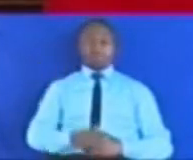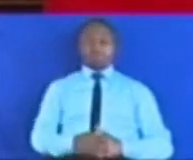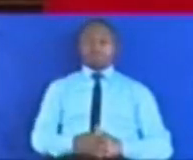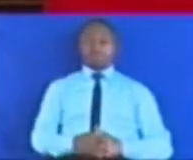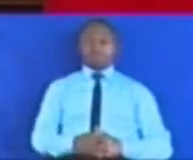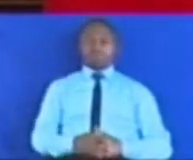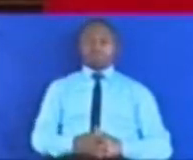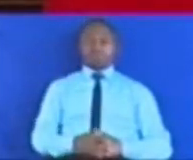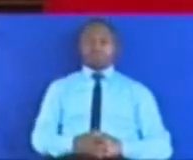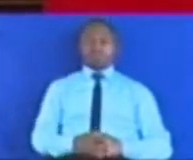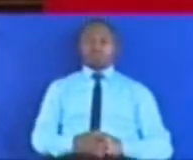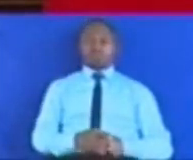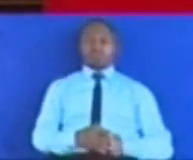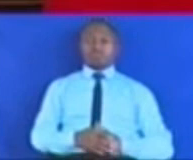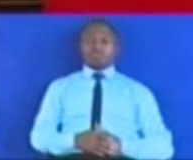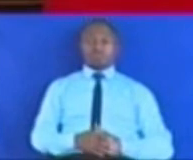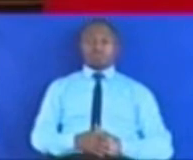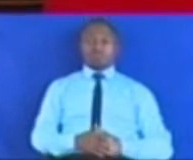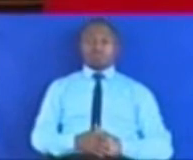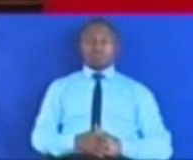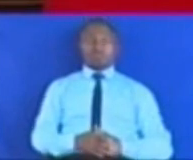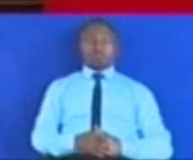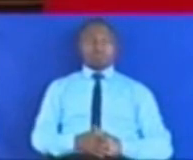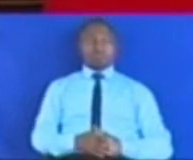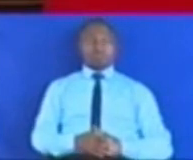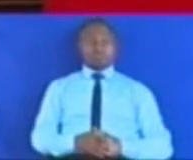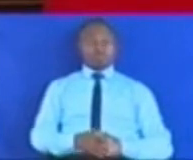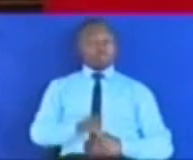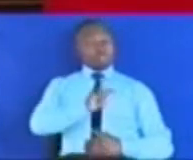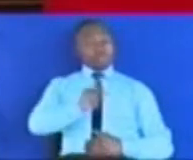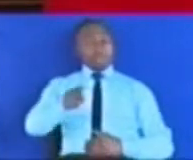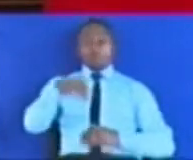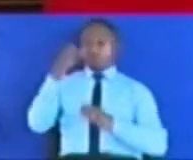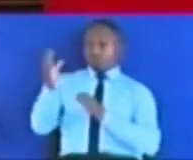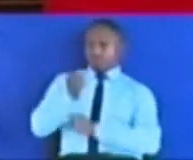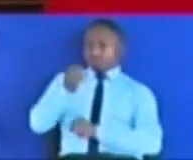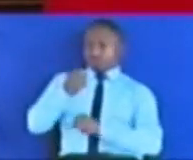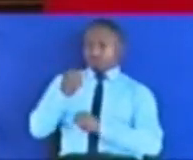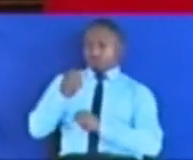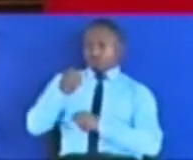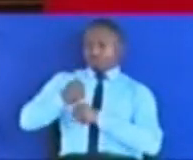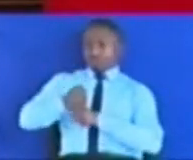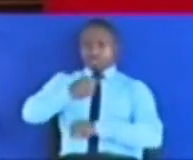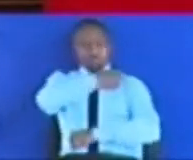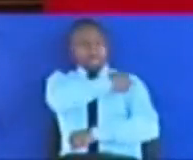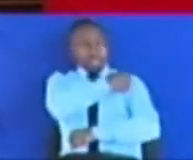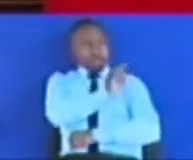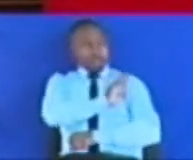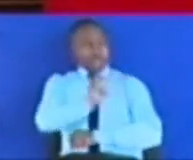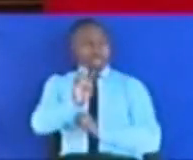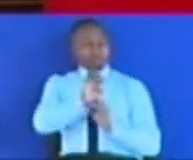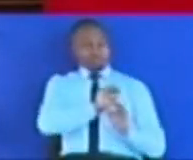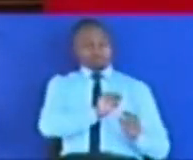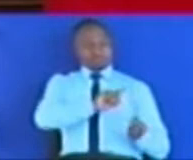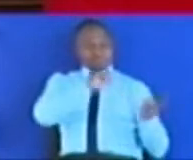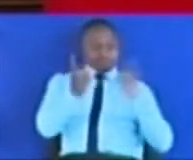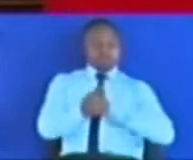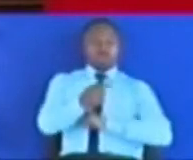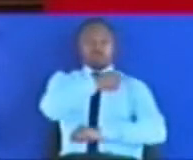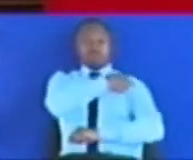Na Spika, kama hili litafanikiwa kufanya hospitali yetu ya wilaya kuwa referral hospital, hiyo hospitali ya